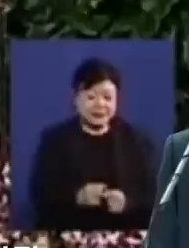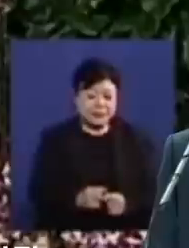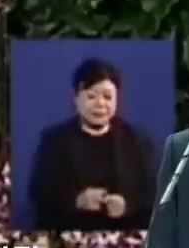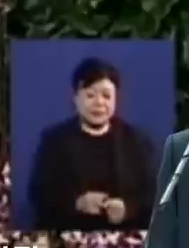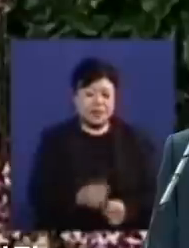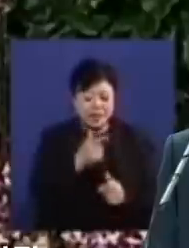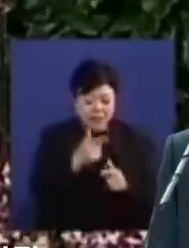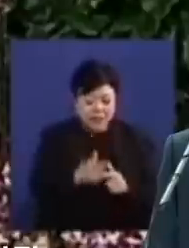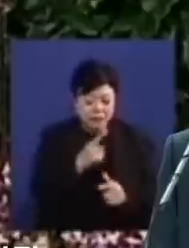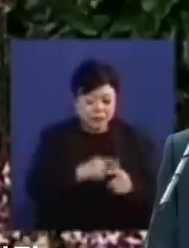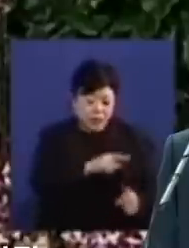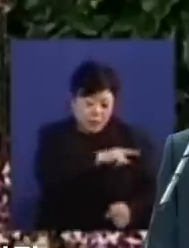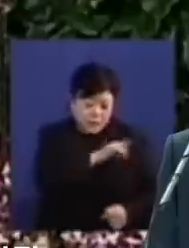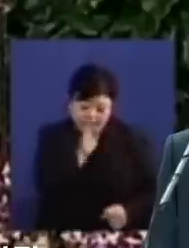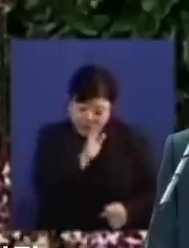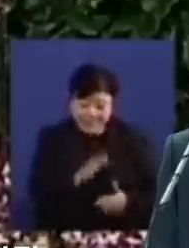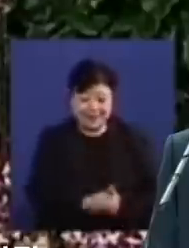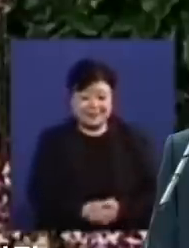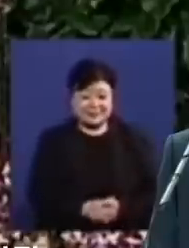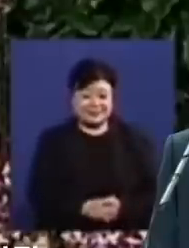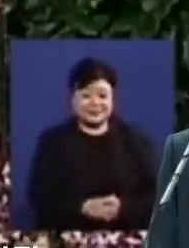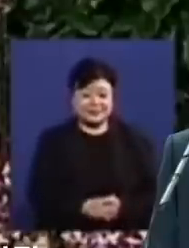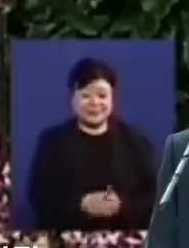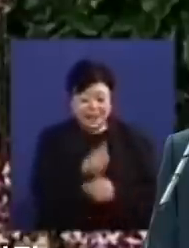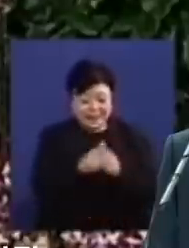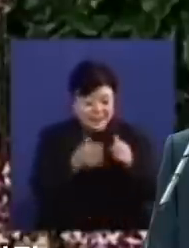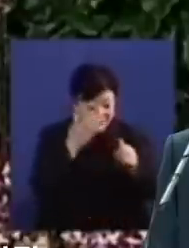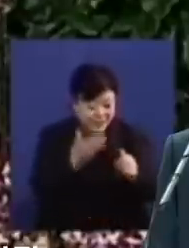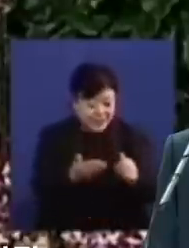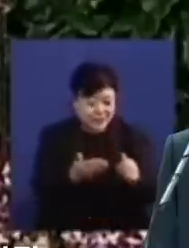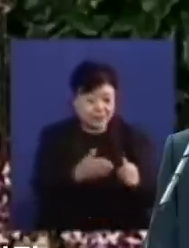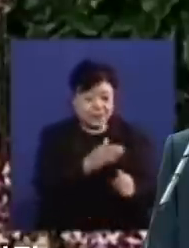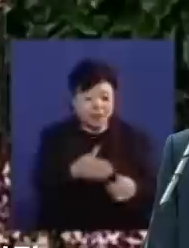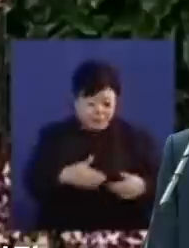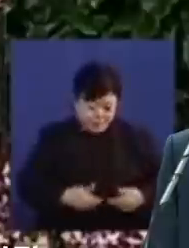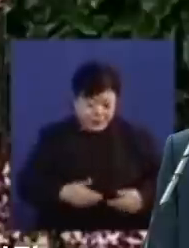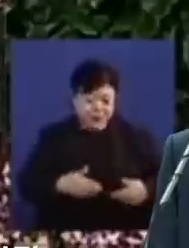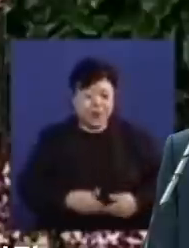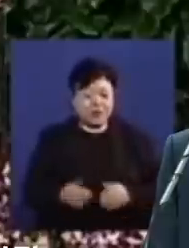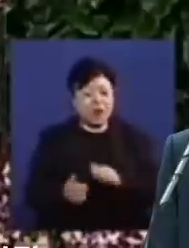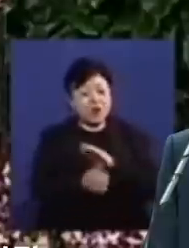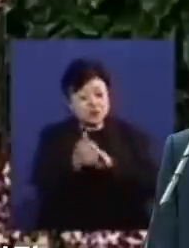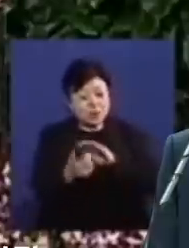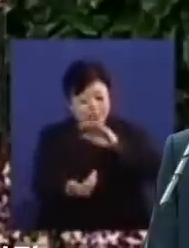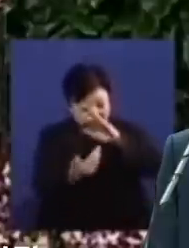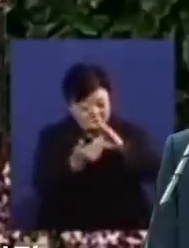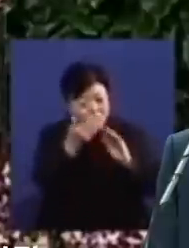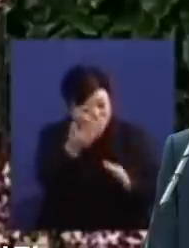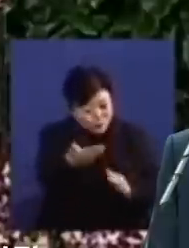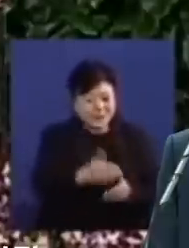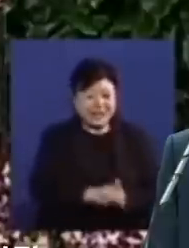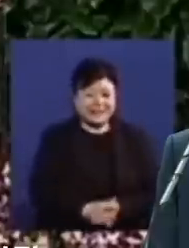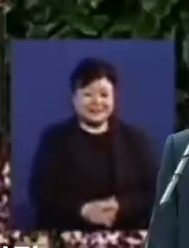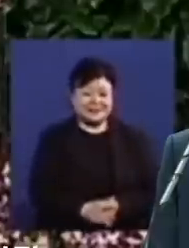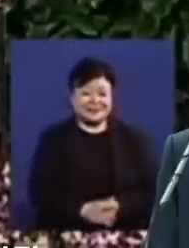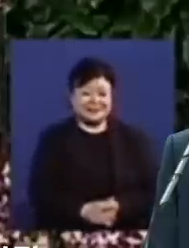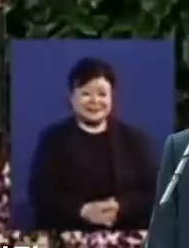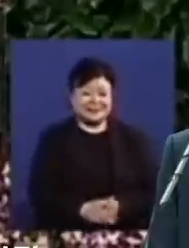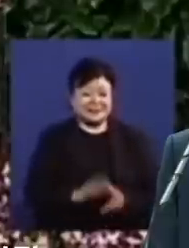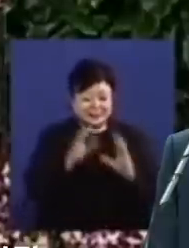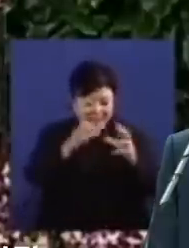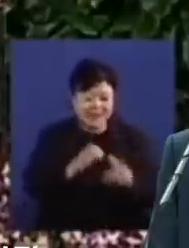무엇도 예수님보다 앞세우는 일을 하지 않고 살 때 하나님께서는 우리들의 필요와 소망을 이루어 주신 것입니다. 그